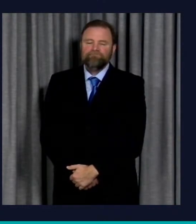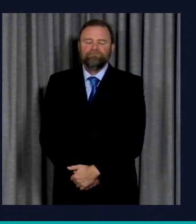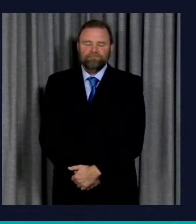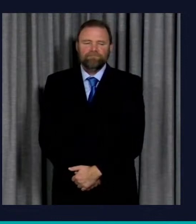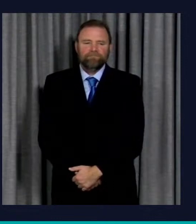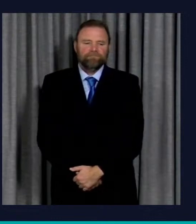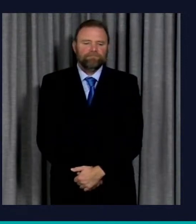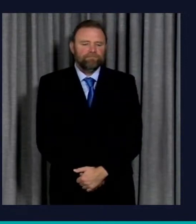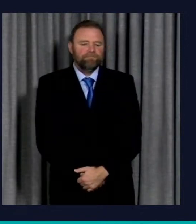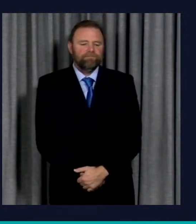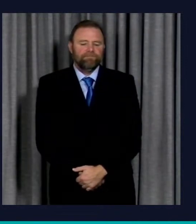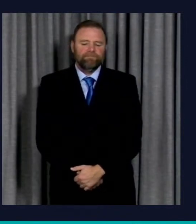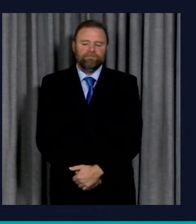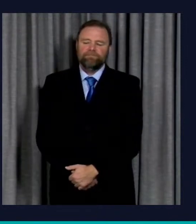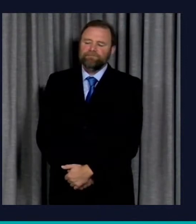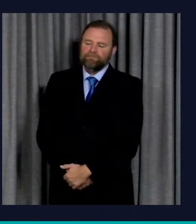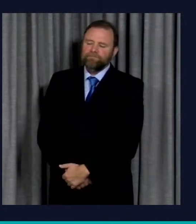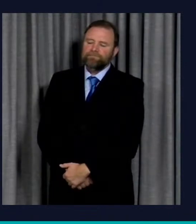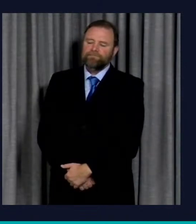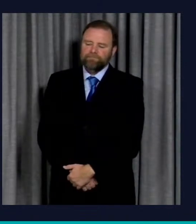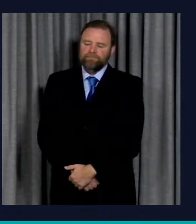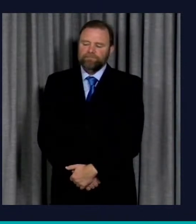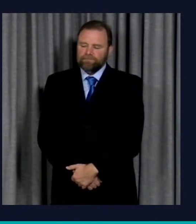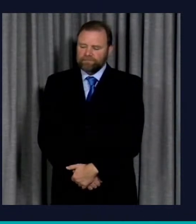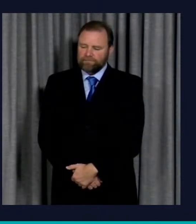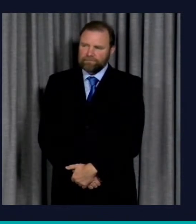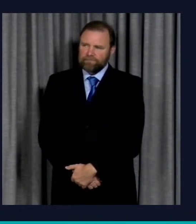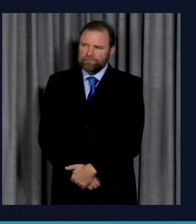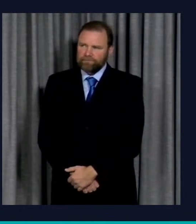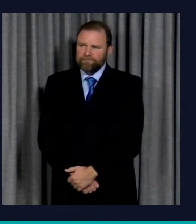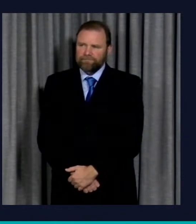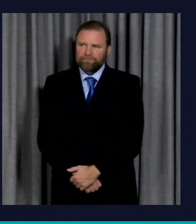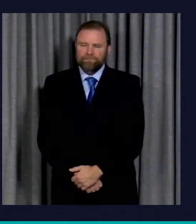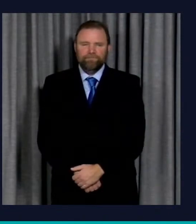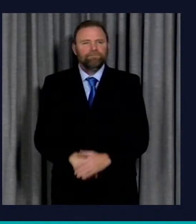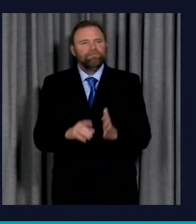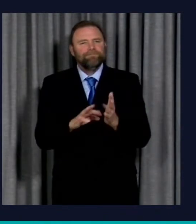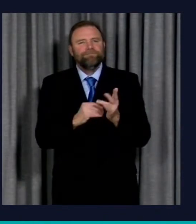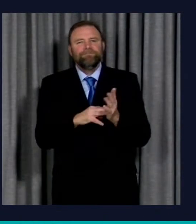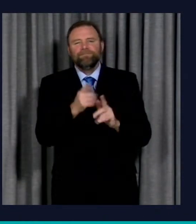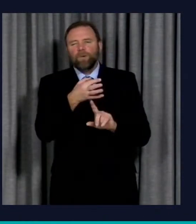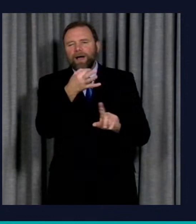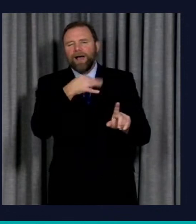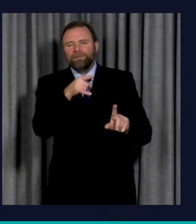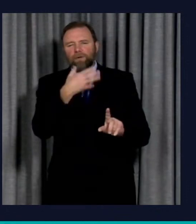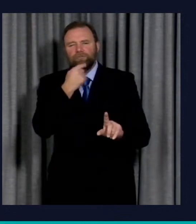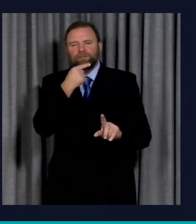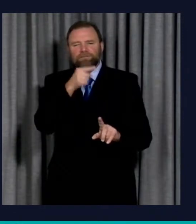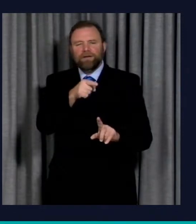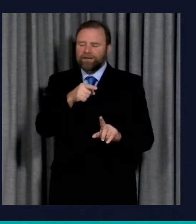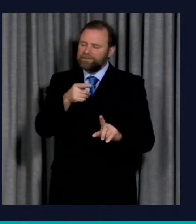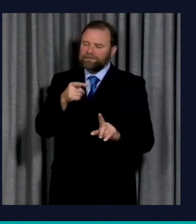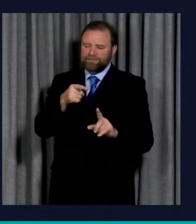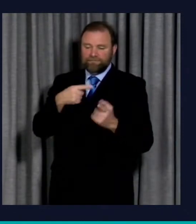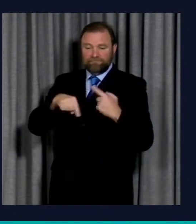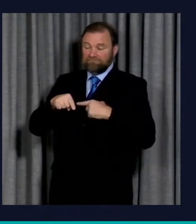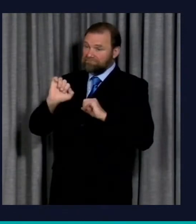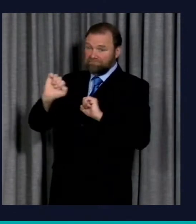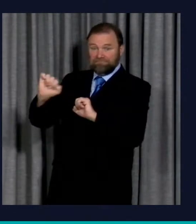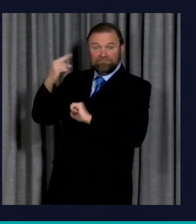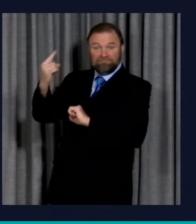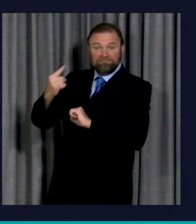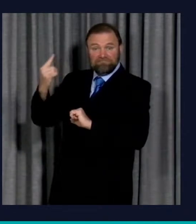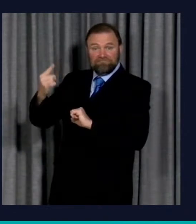sy'n ddiogel I ni ac I pob un eraill. Thomas asking me if we have changed our